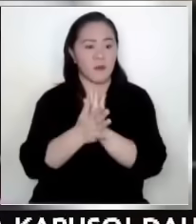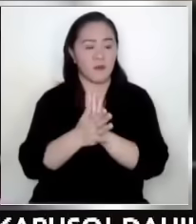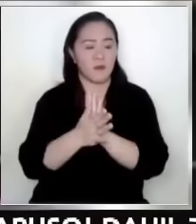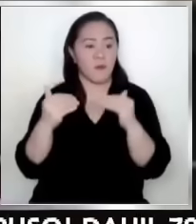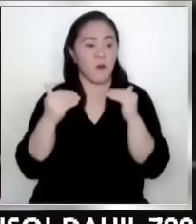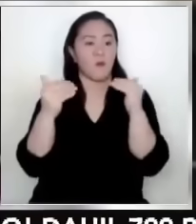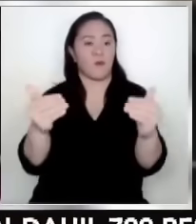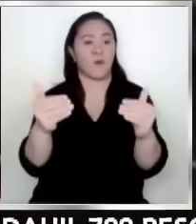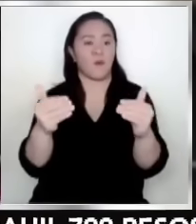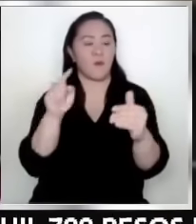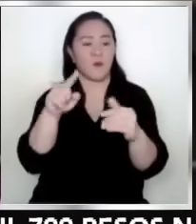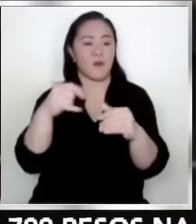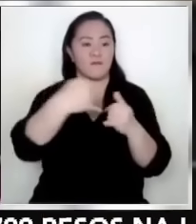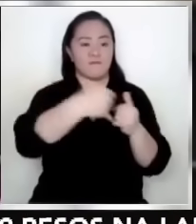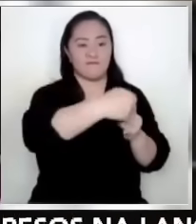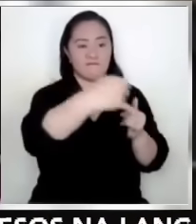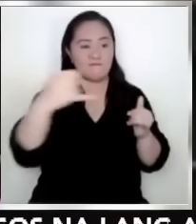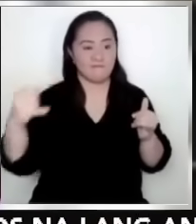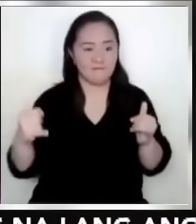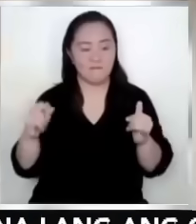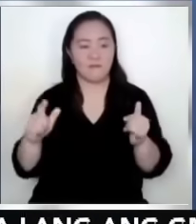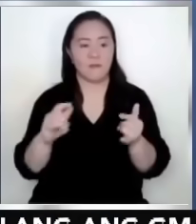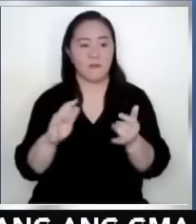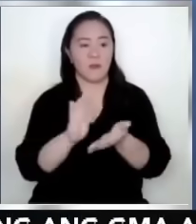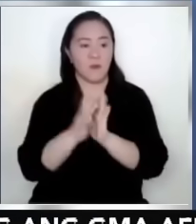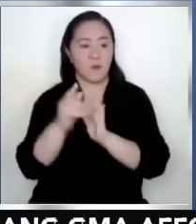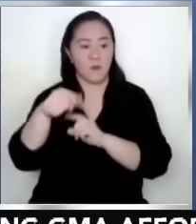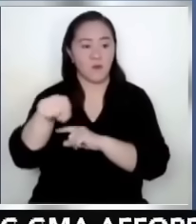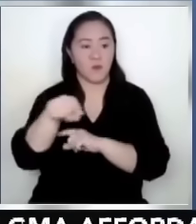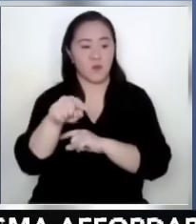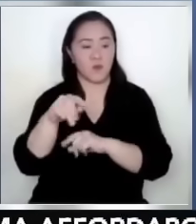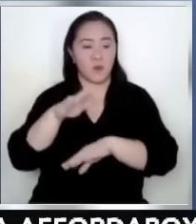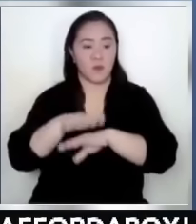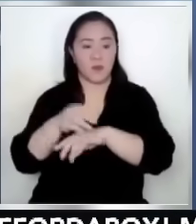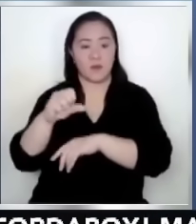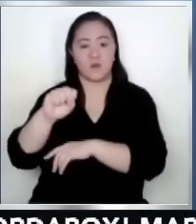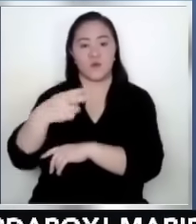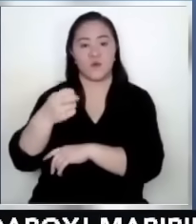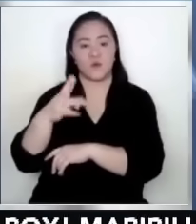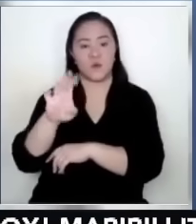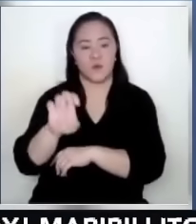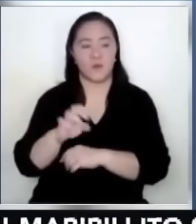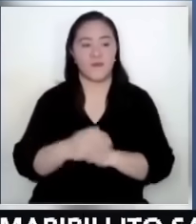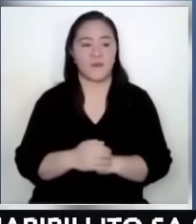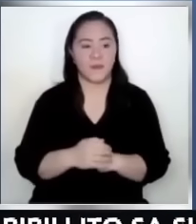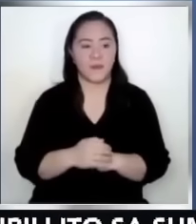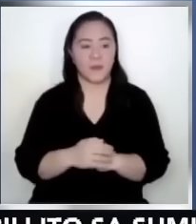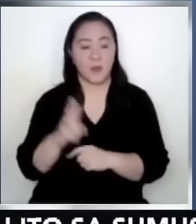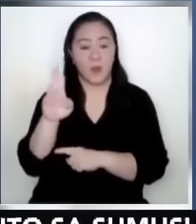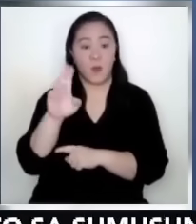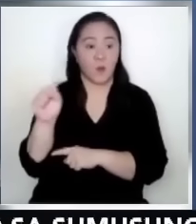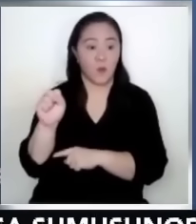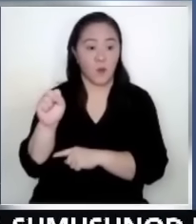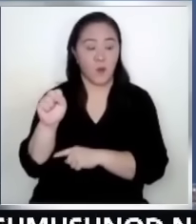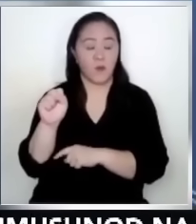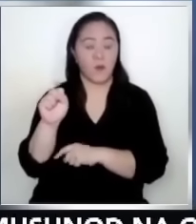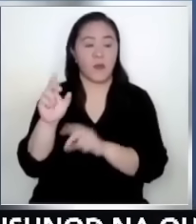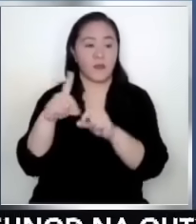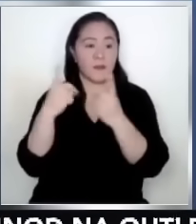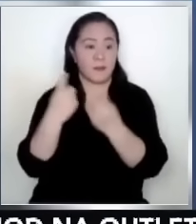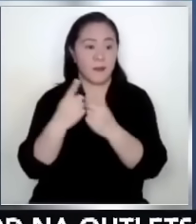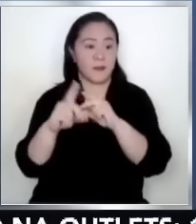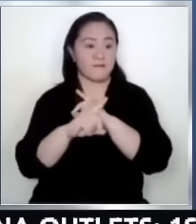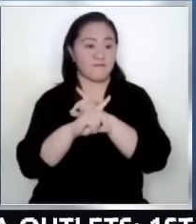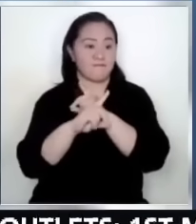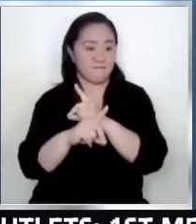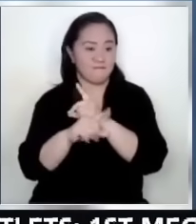barrier installed by the PRC Coast Guard near Scarborough Shoal. Kasabay nito ang pag-aaral daw ng US Department of Defense na magbigay ng mga